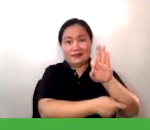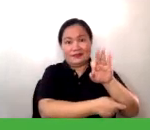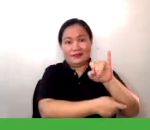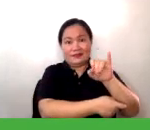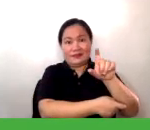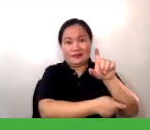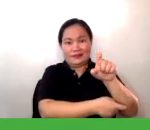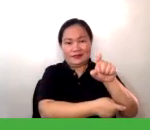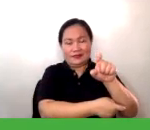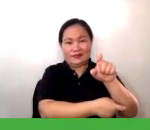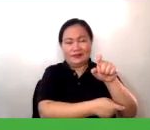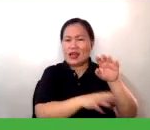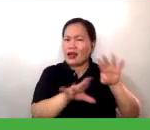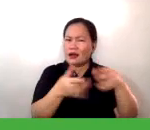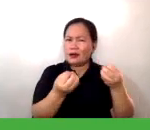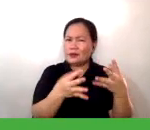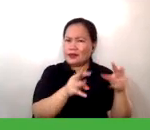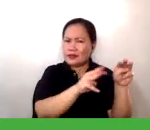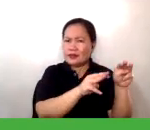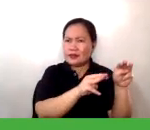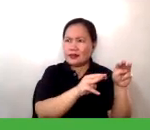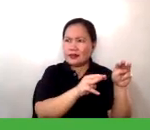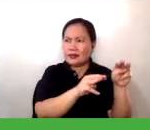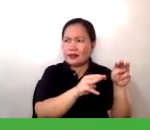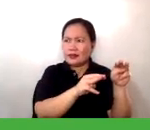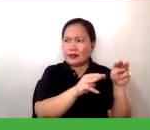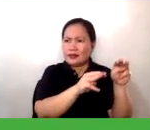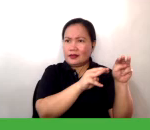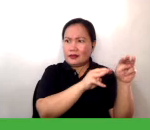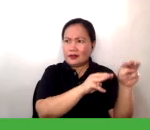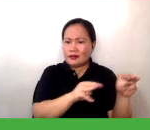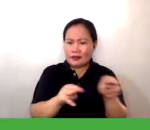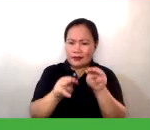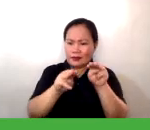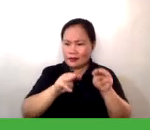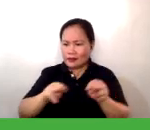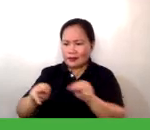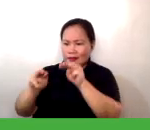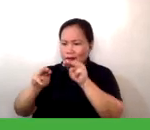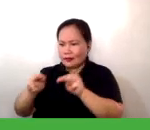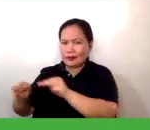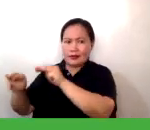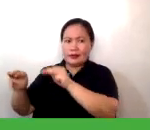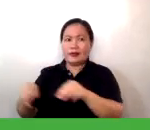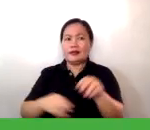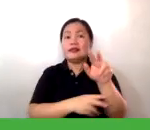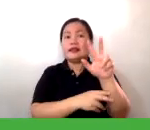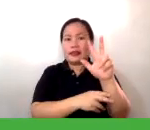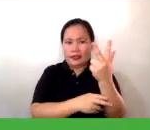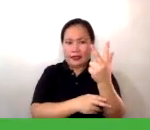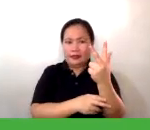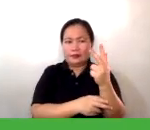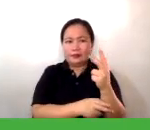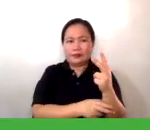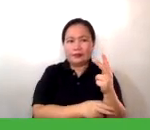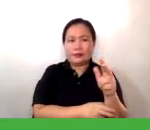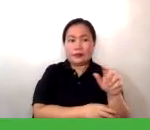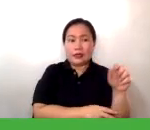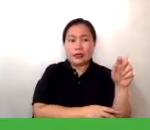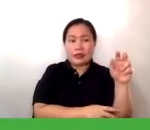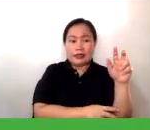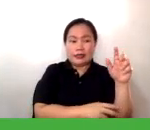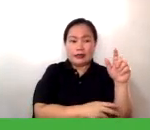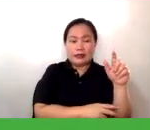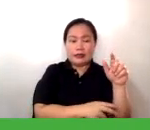yung table, yung mga prefixes, ilang moves from liters to milliliters? Okay, very